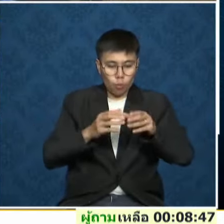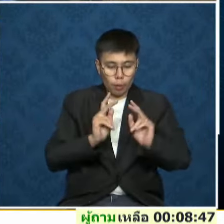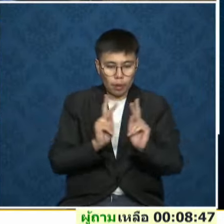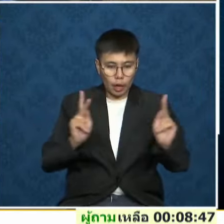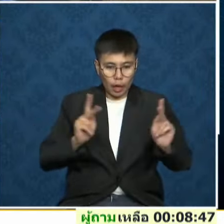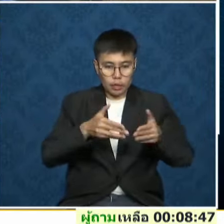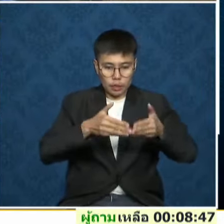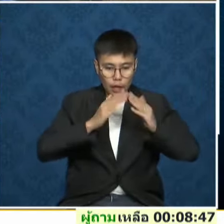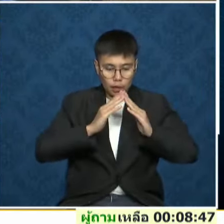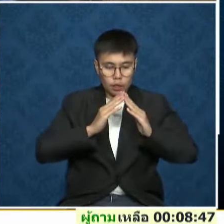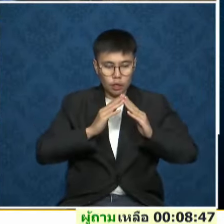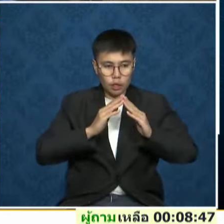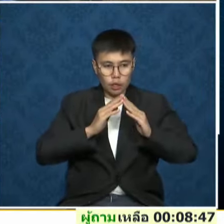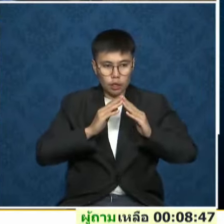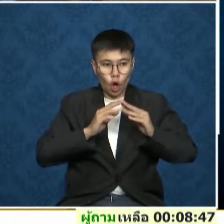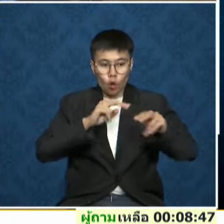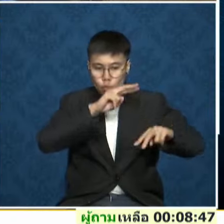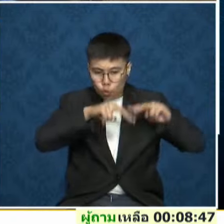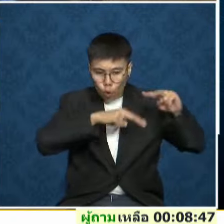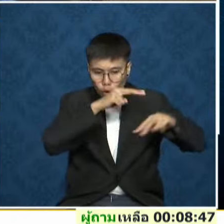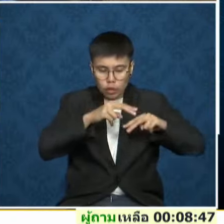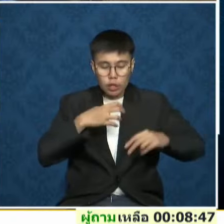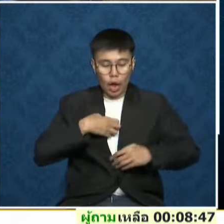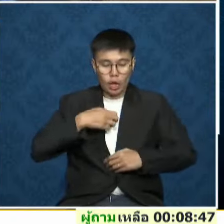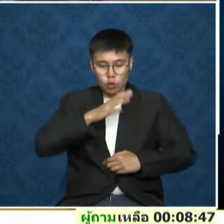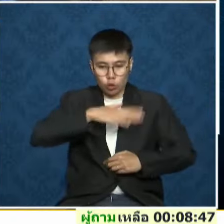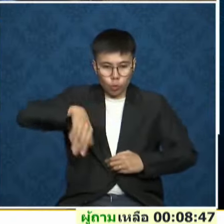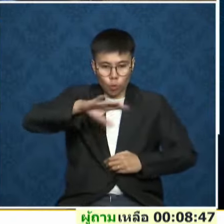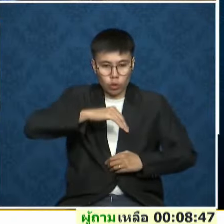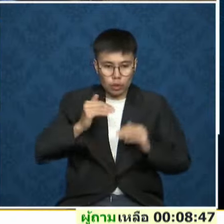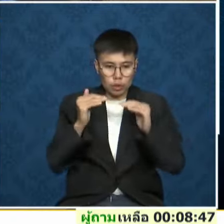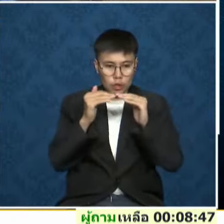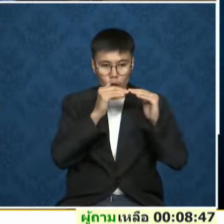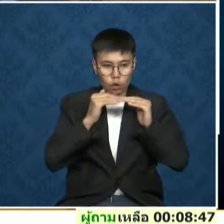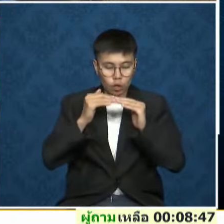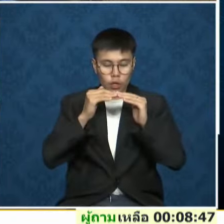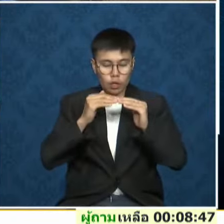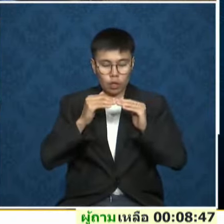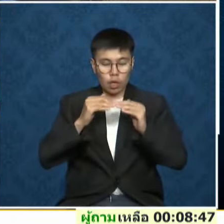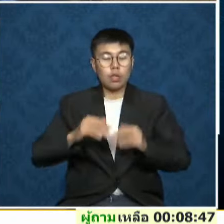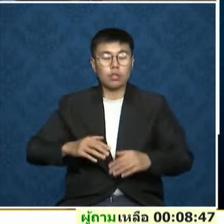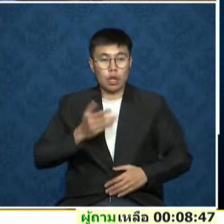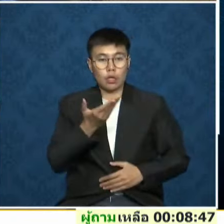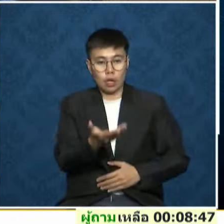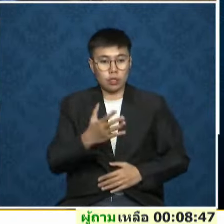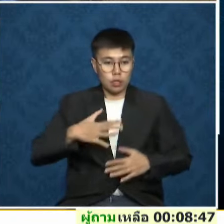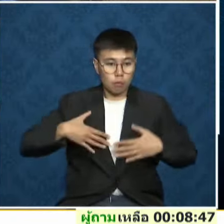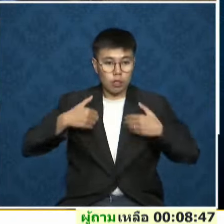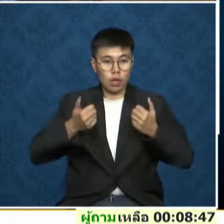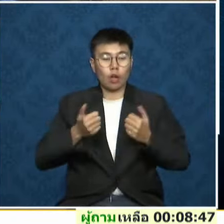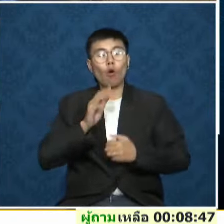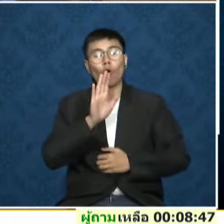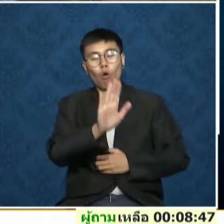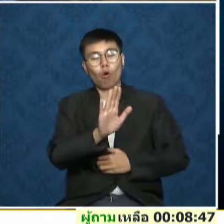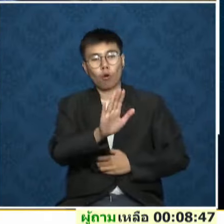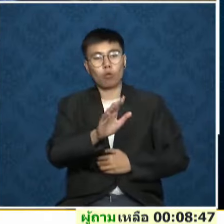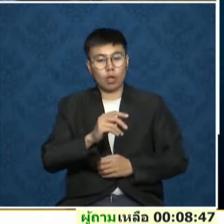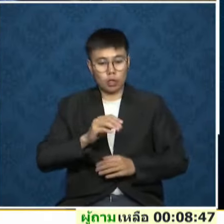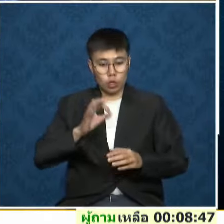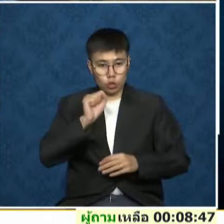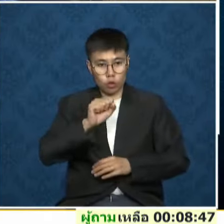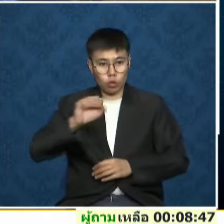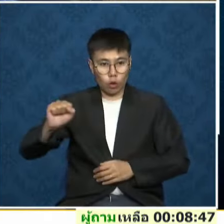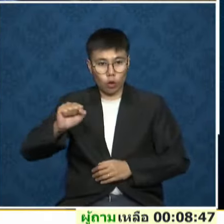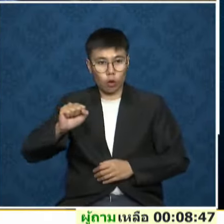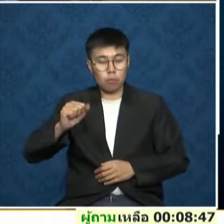การตรวจสอบข้อเท็จจริงเพื่อความเป็นธรรมทุกฝ่ายนะครับก็เพื่อความสบายใจของท่านสมาชิกผู้ทรงเกียรติแล้วก็พี่น้อง